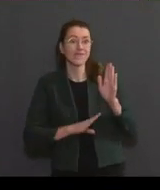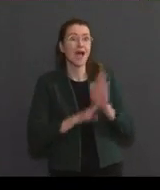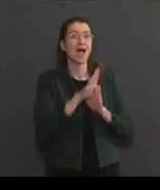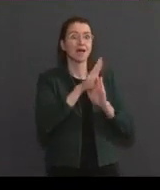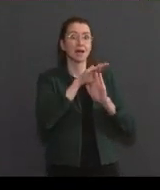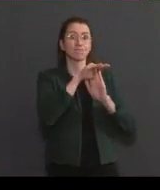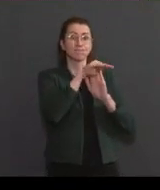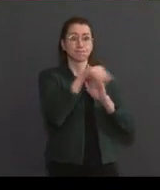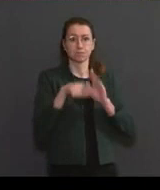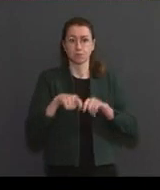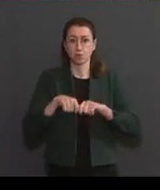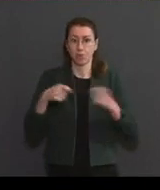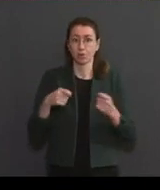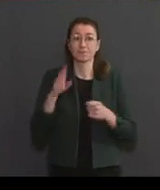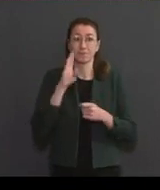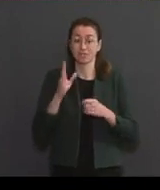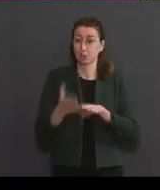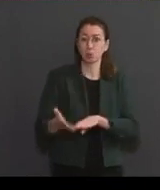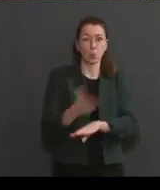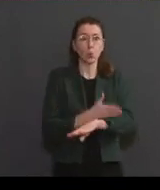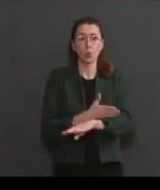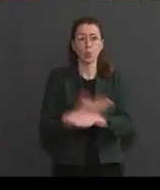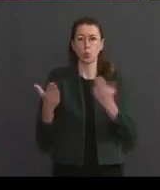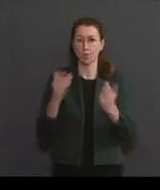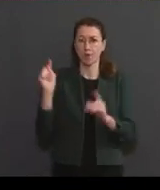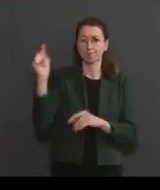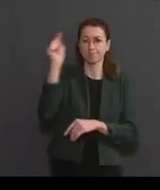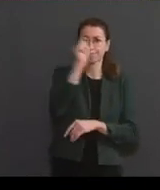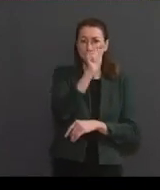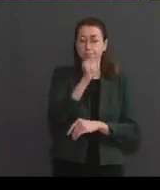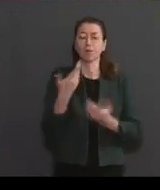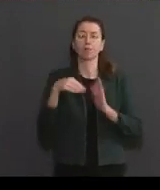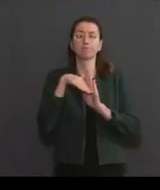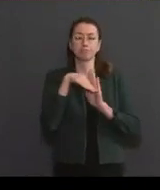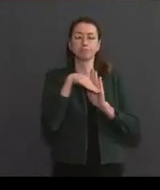que ce paramètre-là se délite au cours du temps.